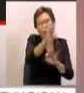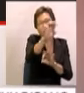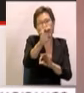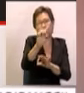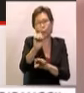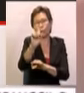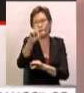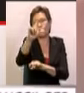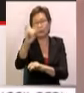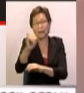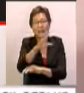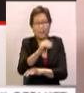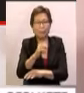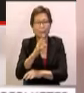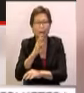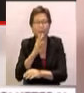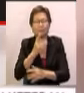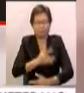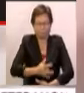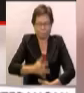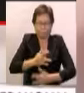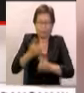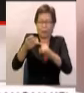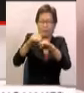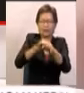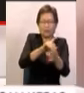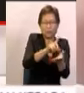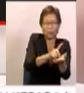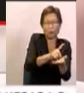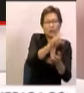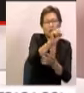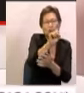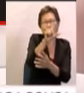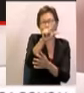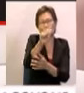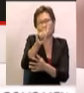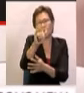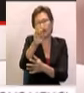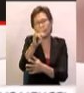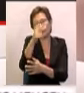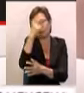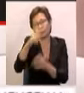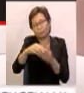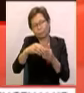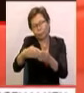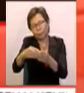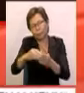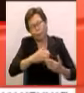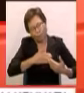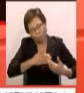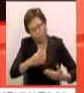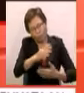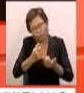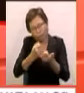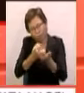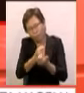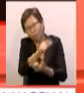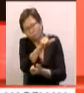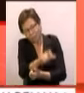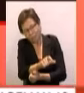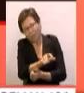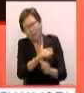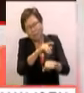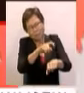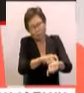Rosli Man dan menyatakan penghargaan kepada Tan Sri Dr. Sulaiman di atas kepimpinan, dedikasi dan sumbangan beliau